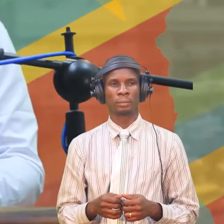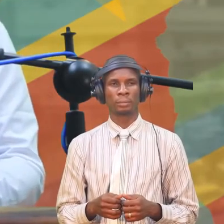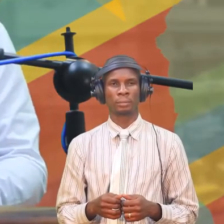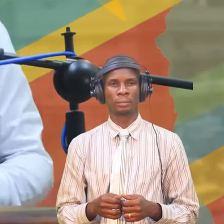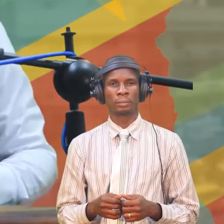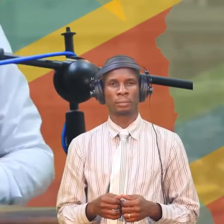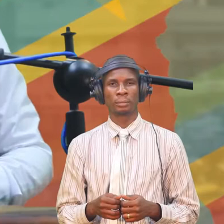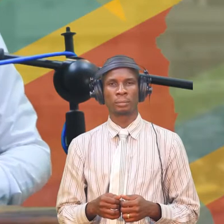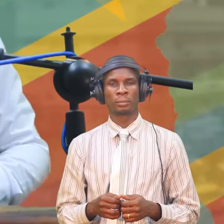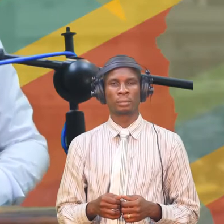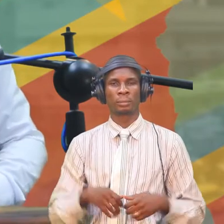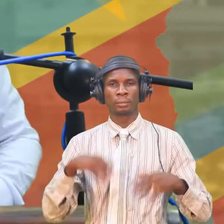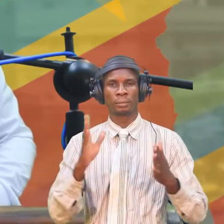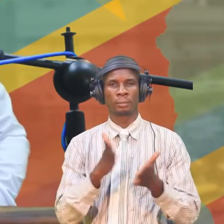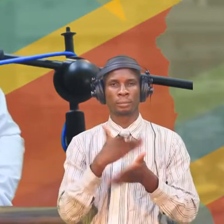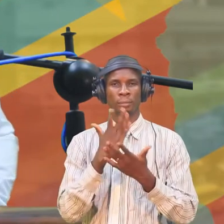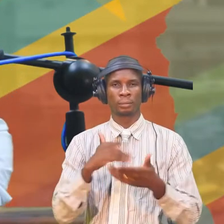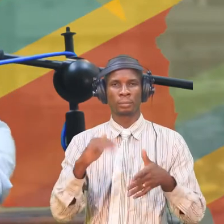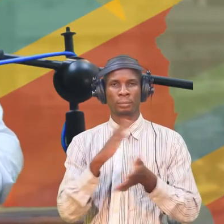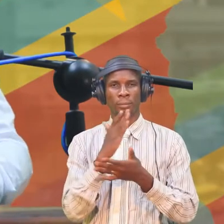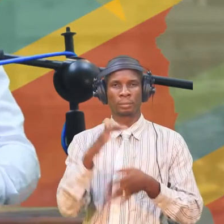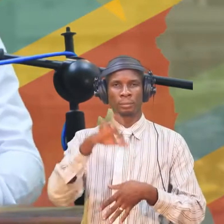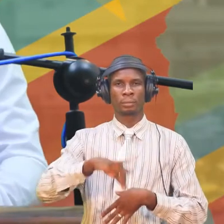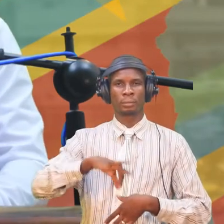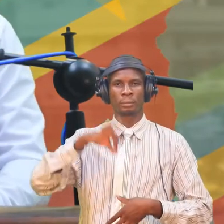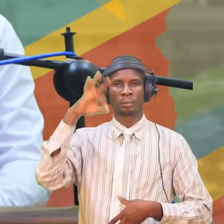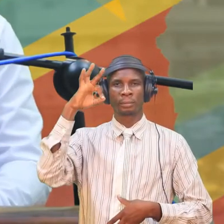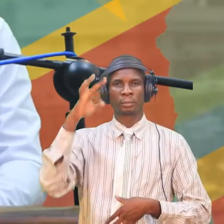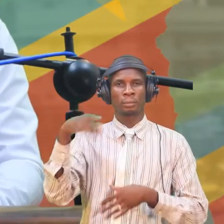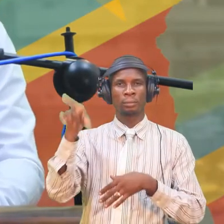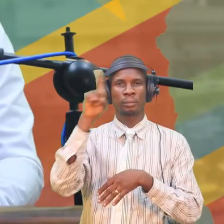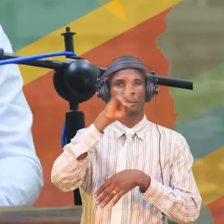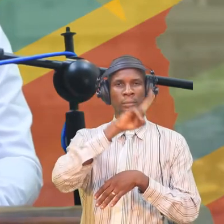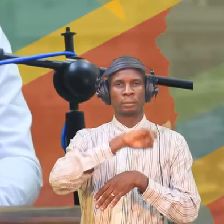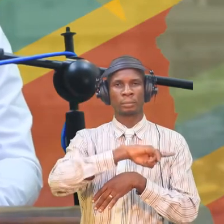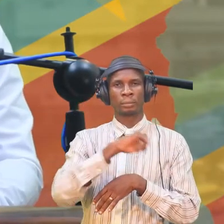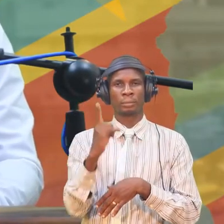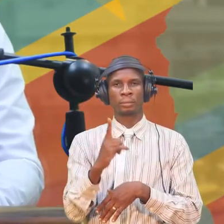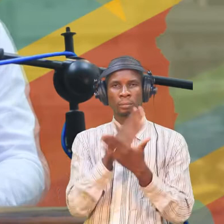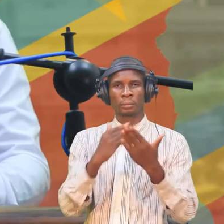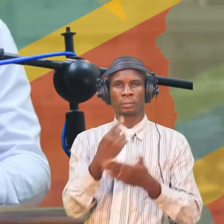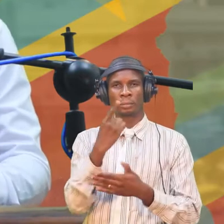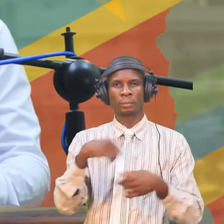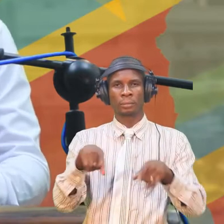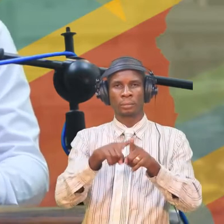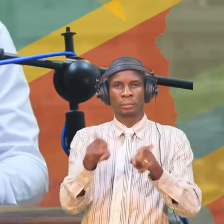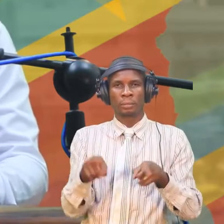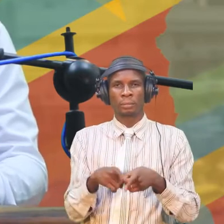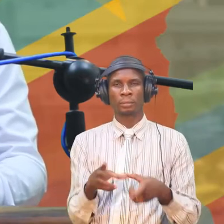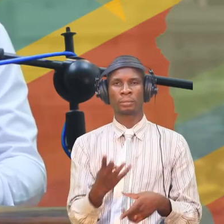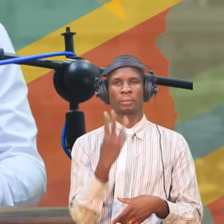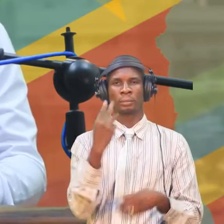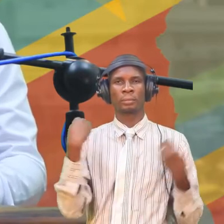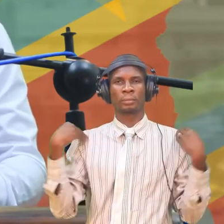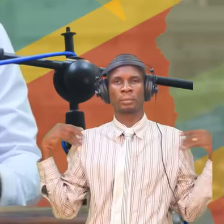Quelles sont les chorales qui sont Tuna kwaya ambazo sélectionnées kwa pour siku ce ya jour? Leo. Na kwaya Nous ya pili inaitwa les wazee wane.